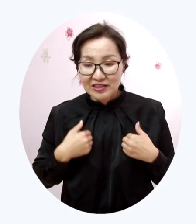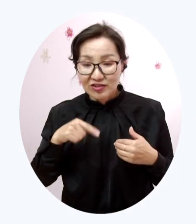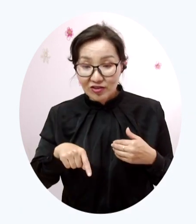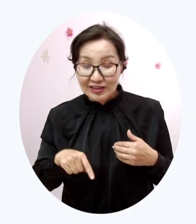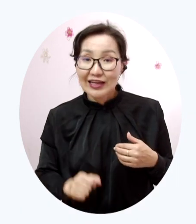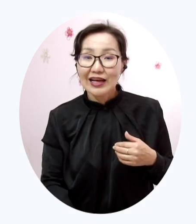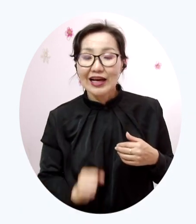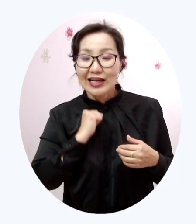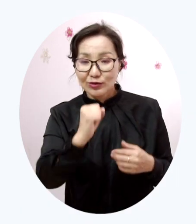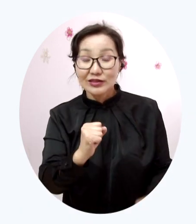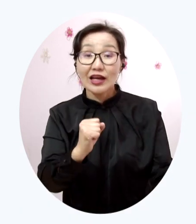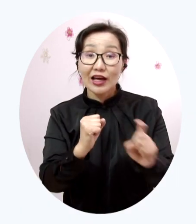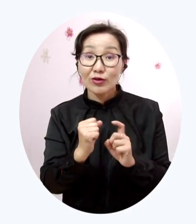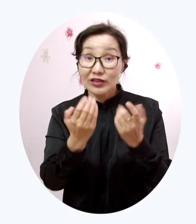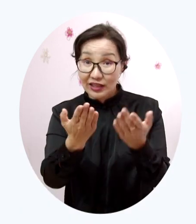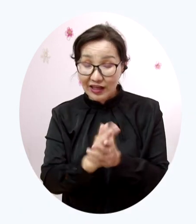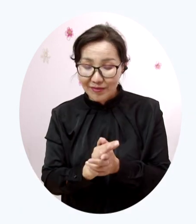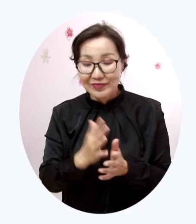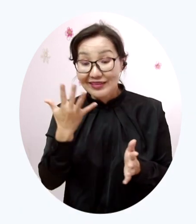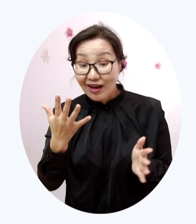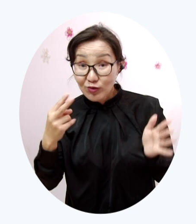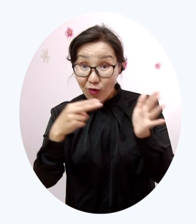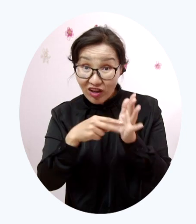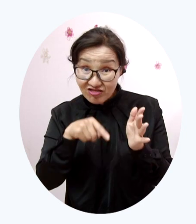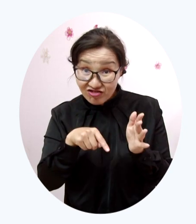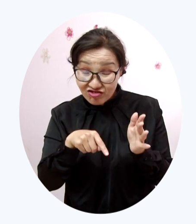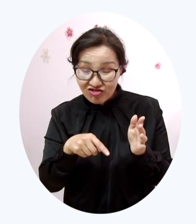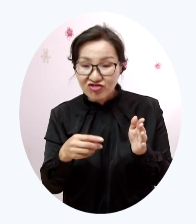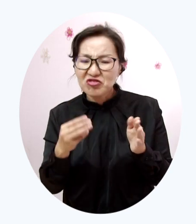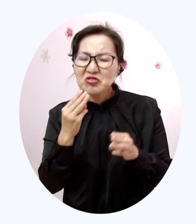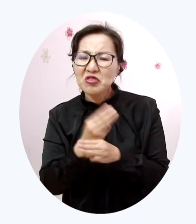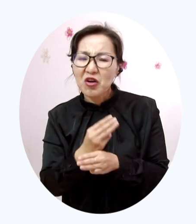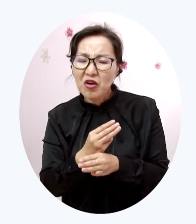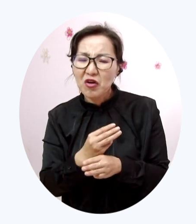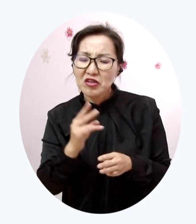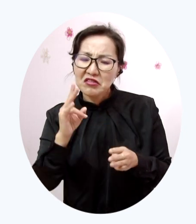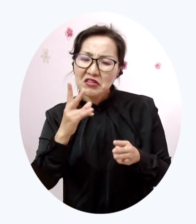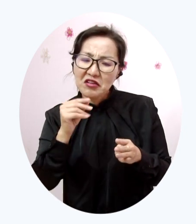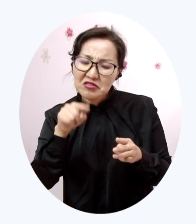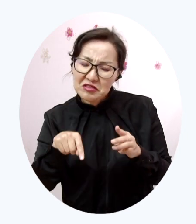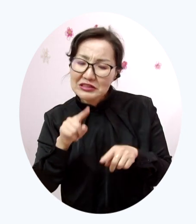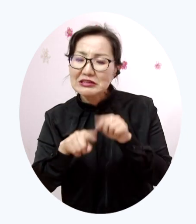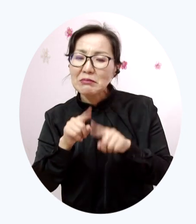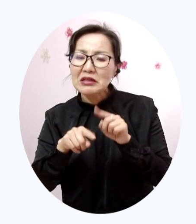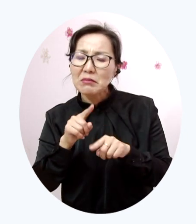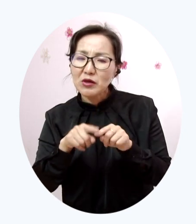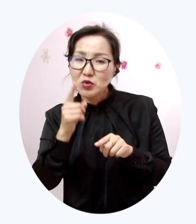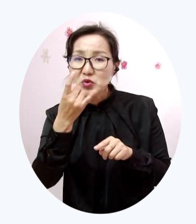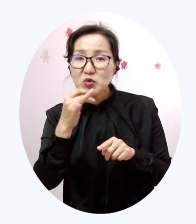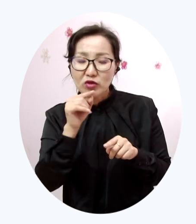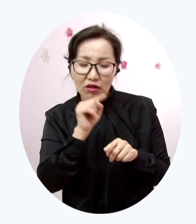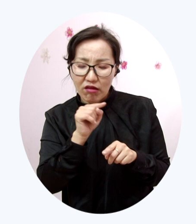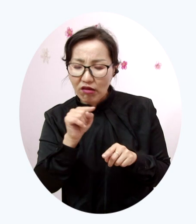багшныхаа асуултанд хариулаарай. 5-т хуваагддаг тоонуудын нэгжийн оронд ямар зүй тогтол ажиглагдж байна